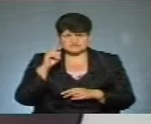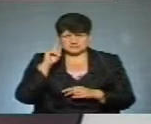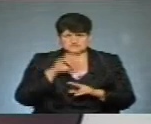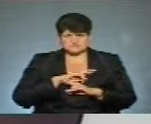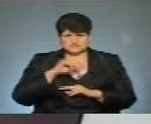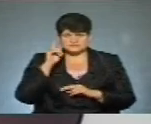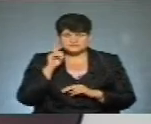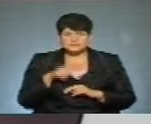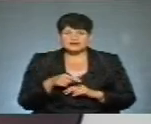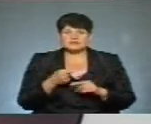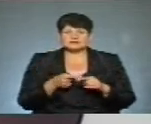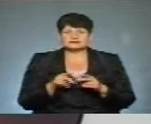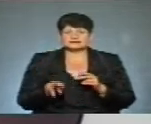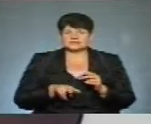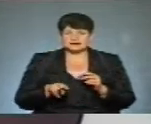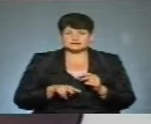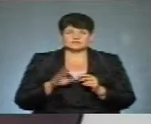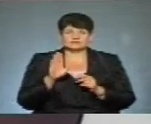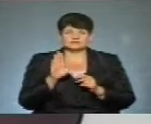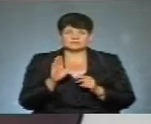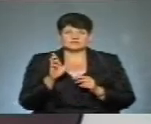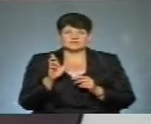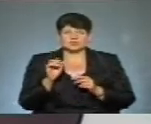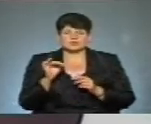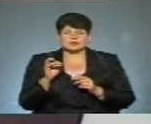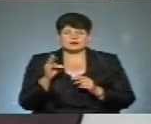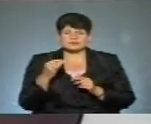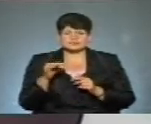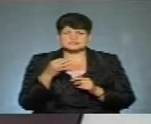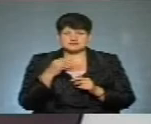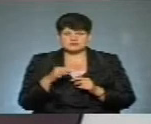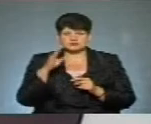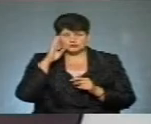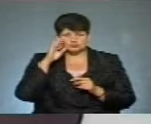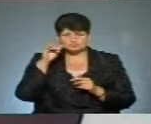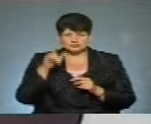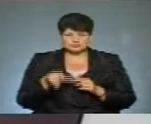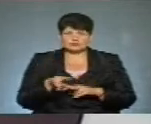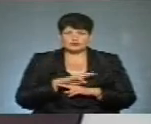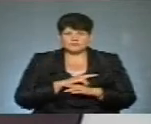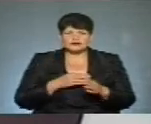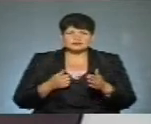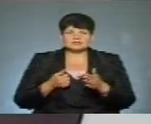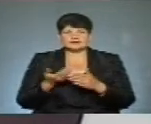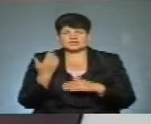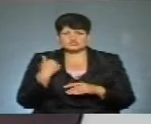Директор обласного департаменту соцзахисту Вадим Боярський розповів, що чоловік помер до того, як пансіонат закрили на